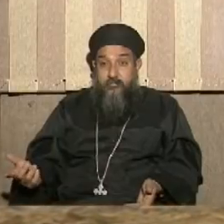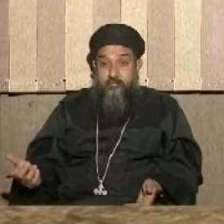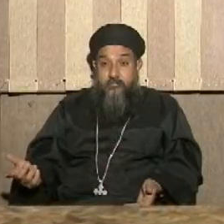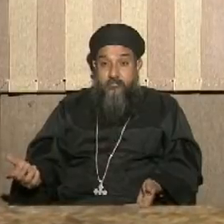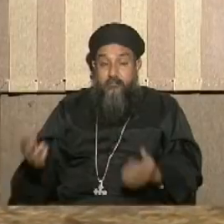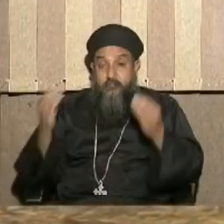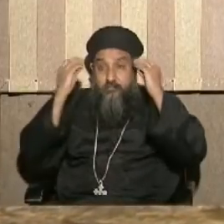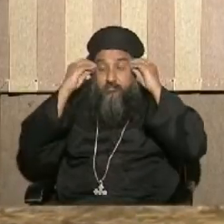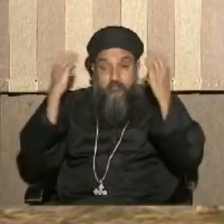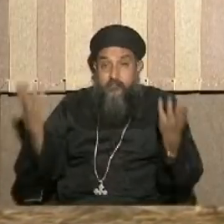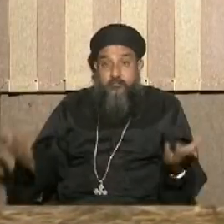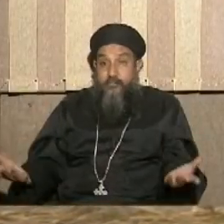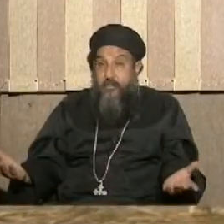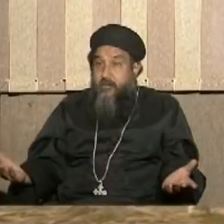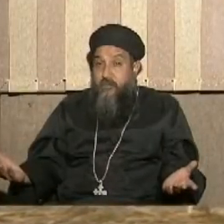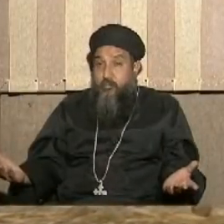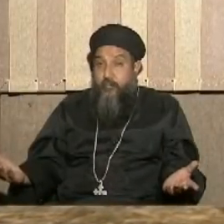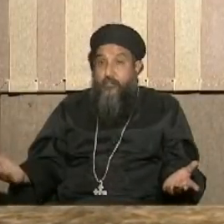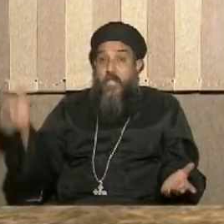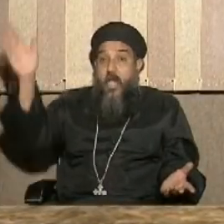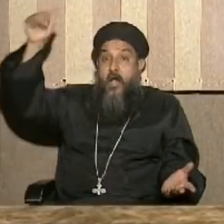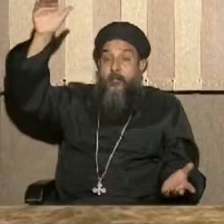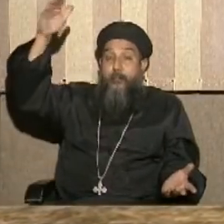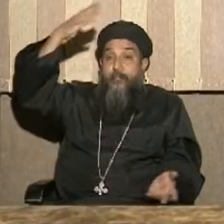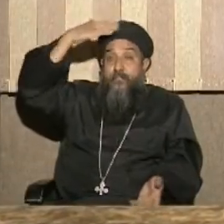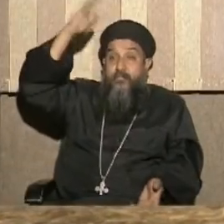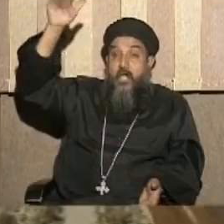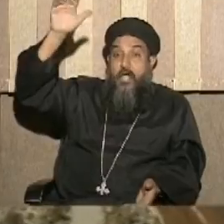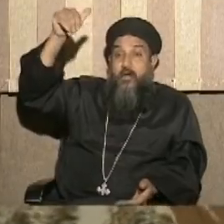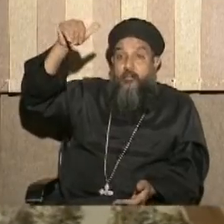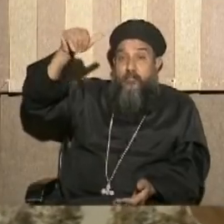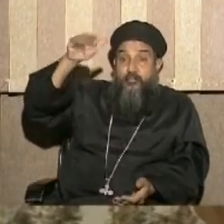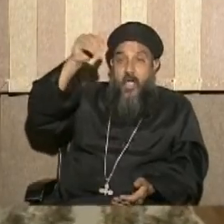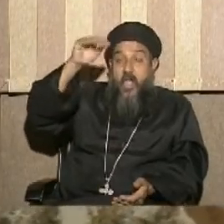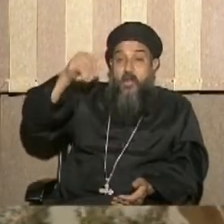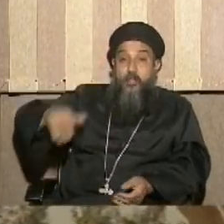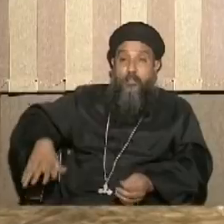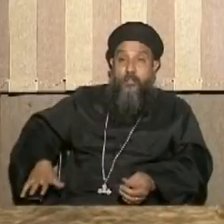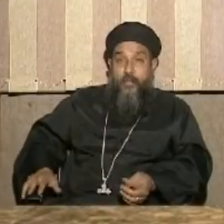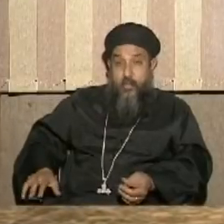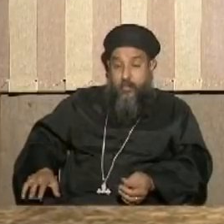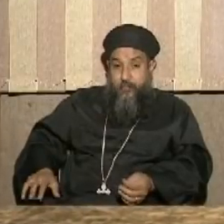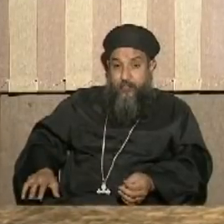مد ليك يا رب. يا بركة! أيوة!